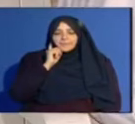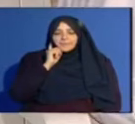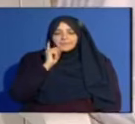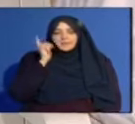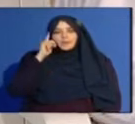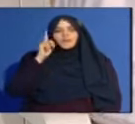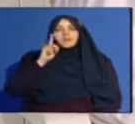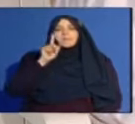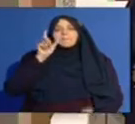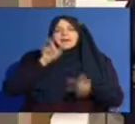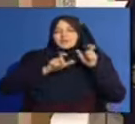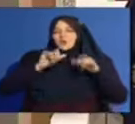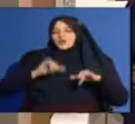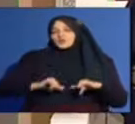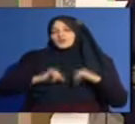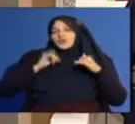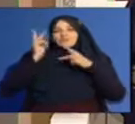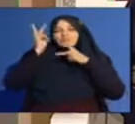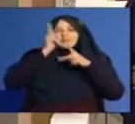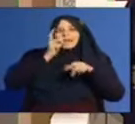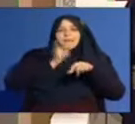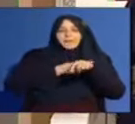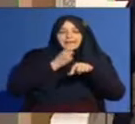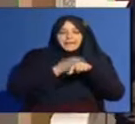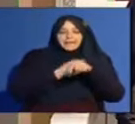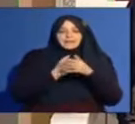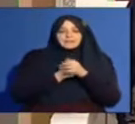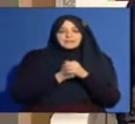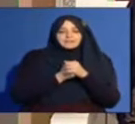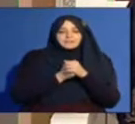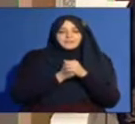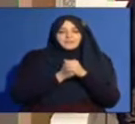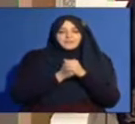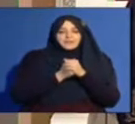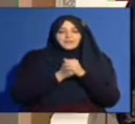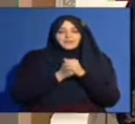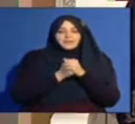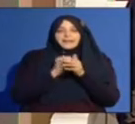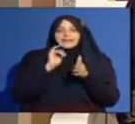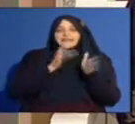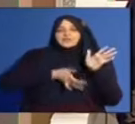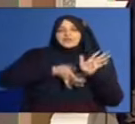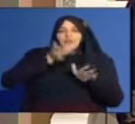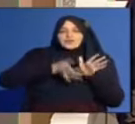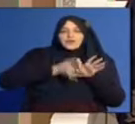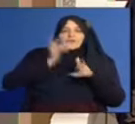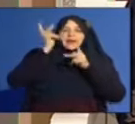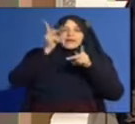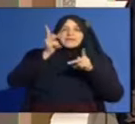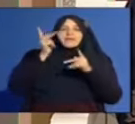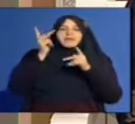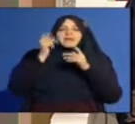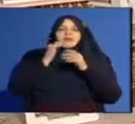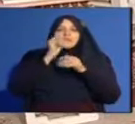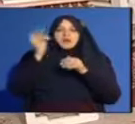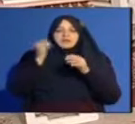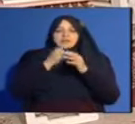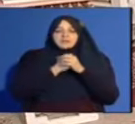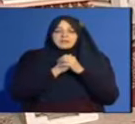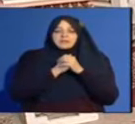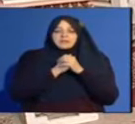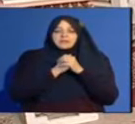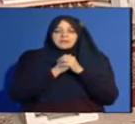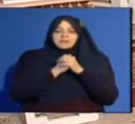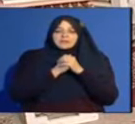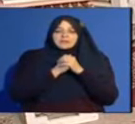الشباب الجزائري اللي راهم. نعم. ينتحروا. نعم. كريم. نعم. ايوه انا راني شاطره